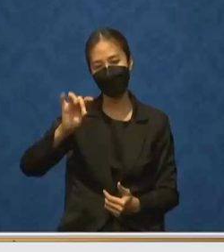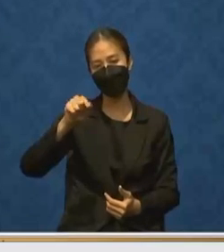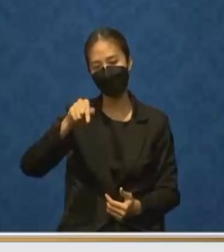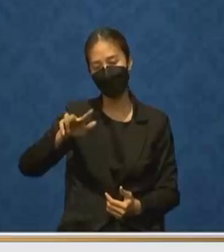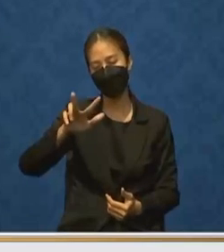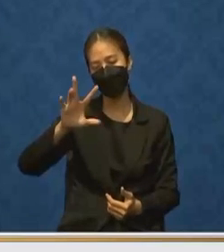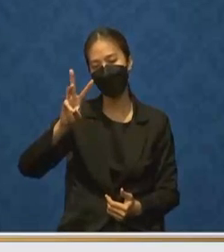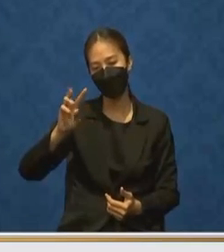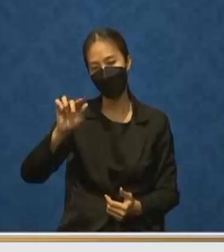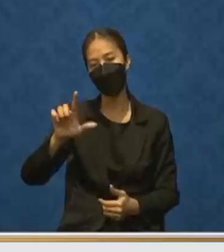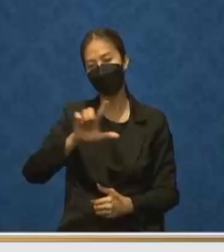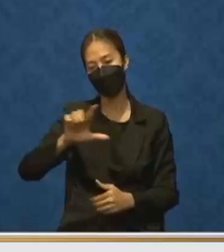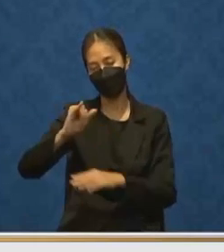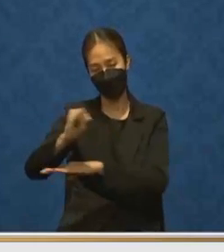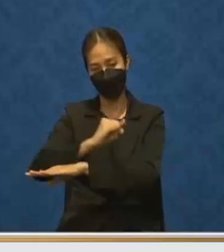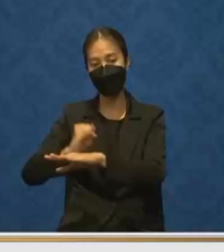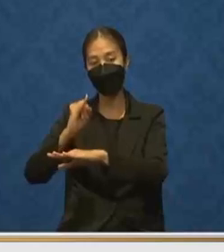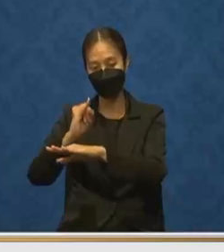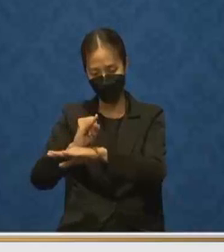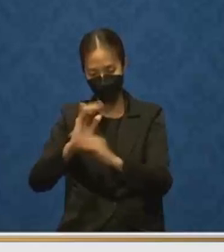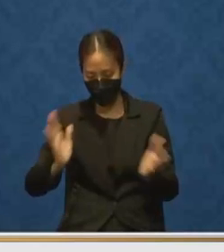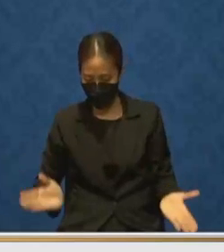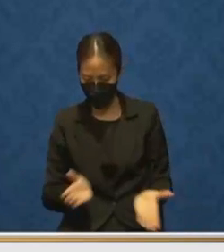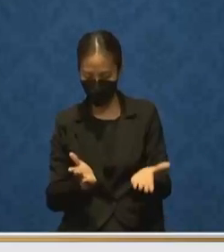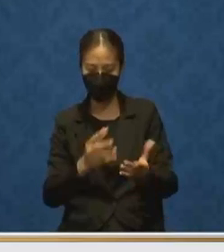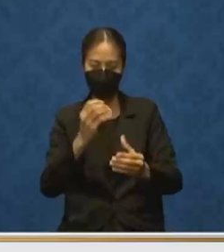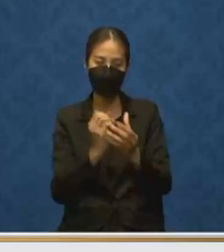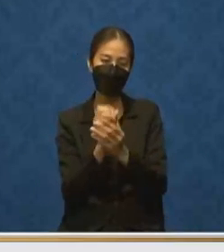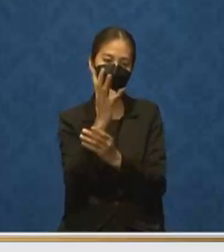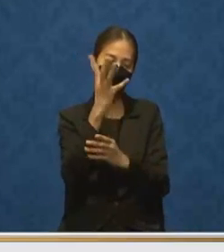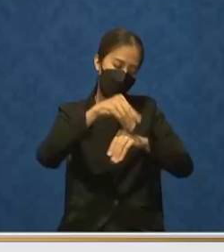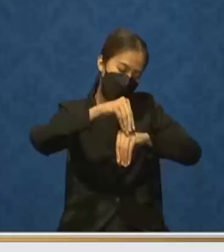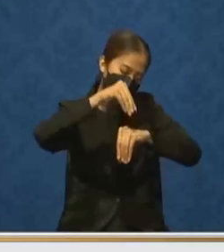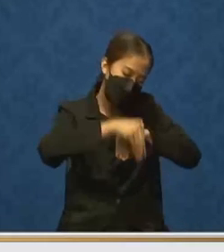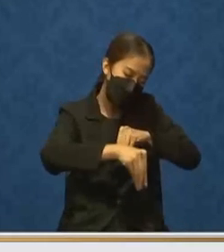การปลูกไม้เศรษฐกิจแบบครบวงจร